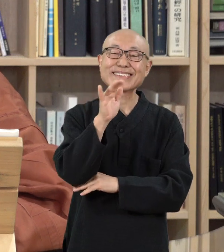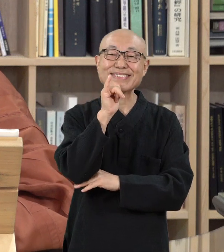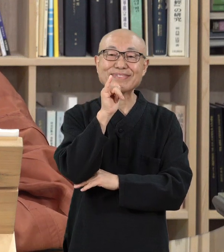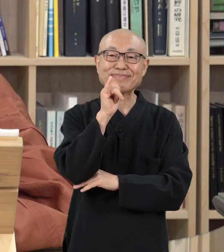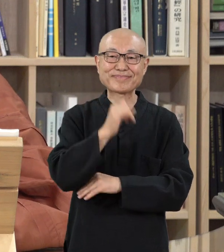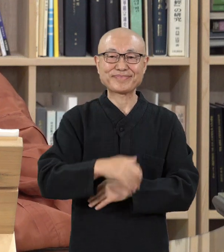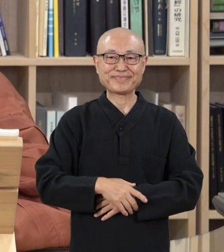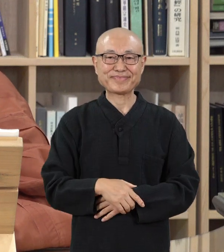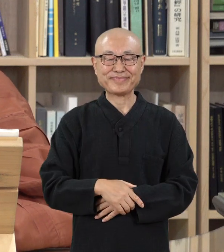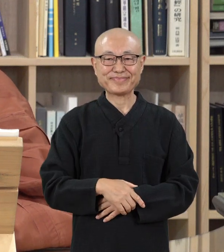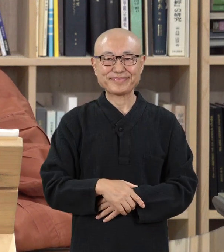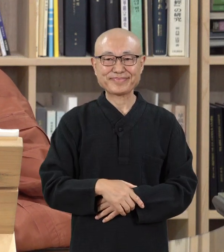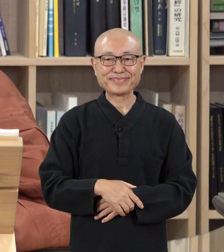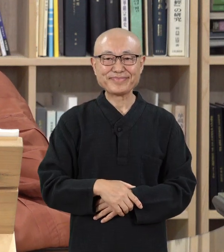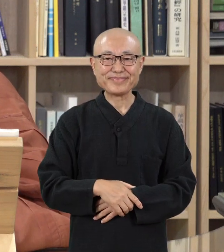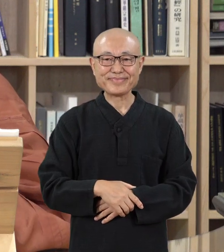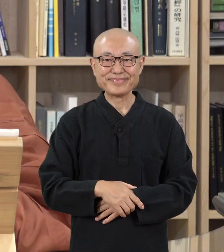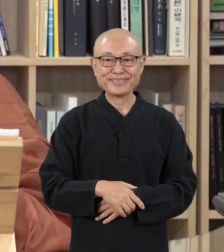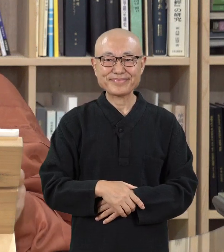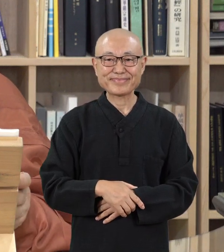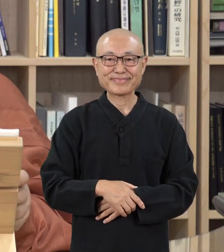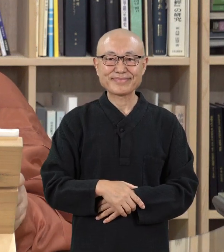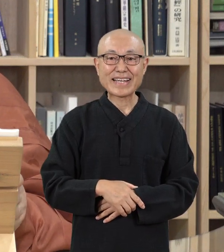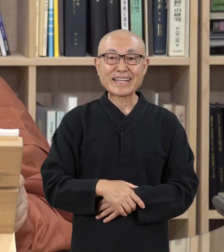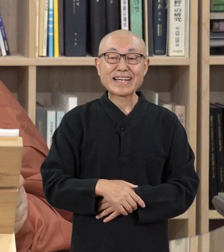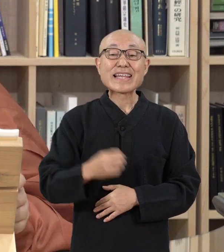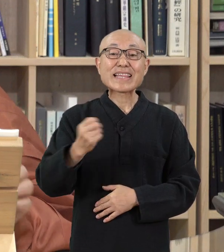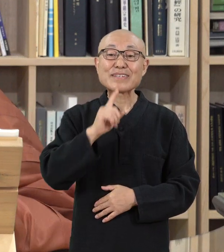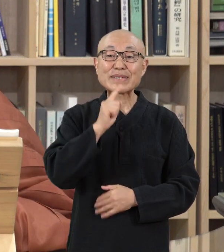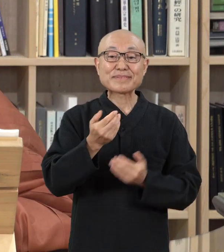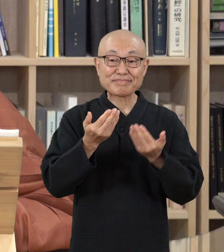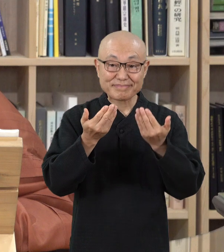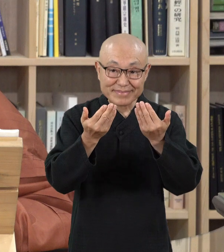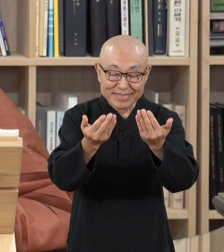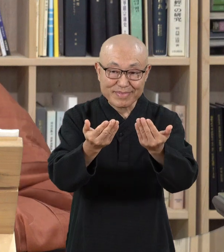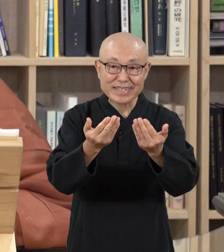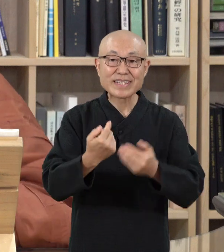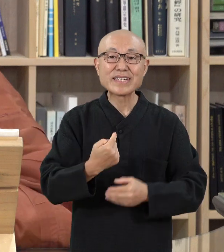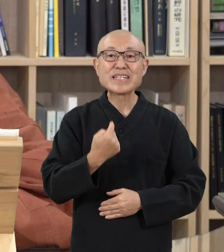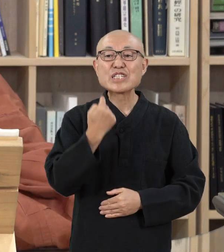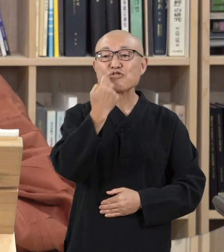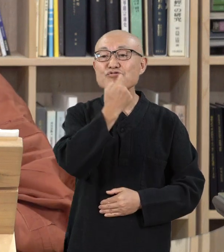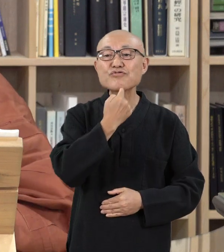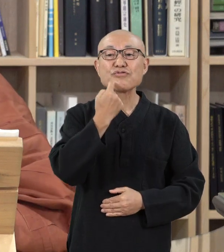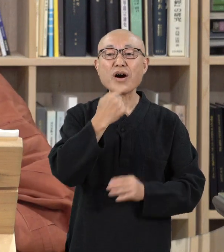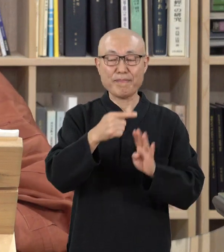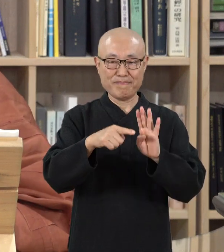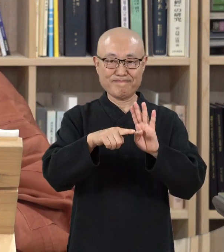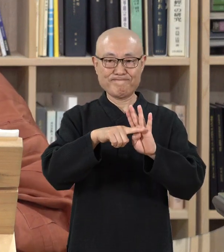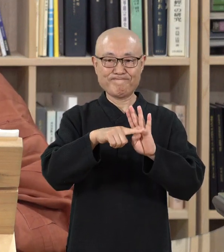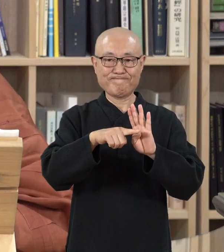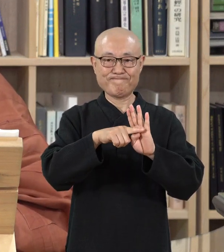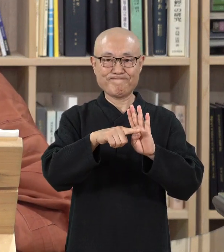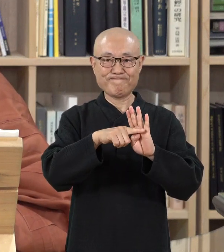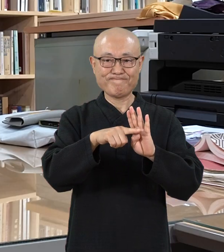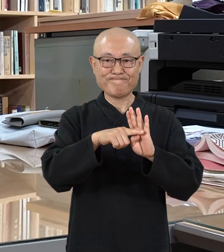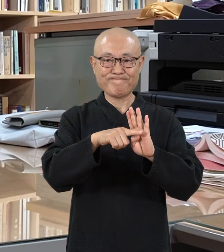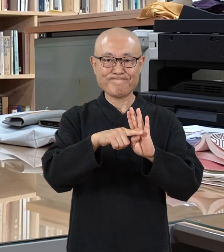볼 수가 있습니다. 그래서 다시 말씀드리면 이것은 구업, 입으로 하는